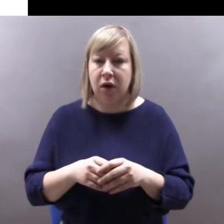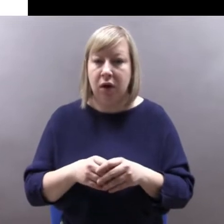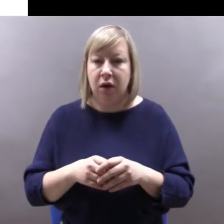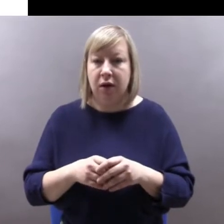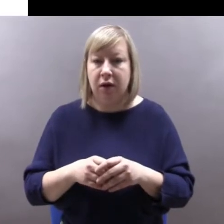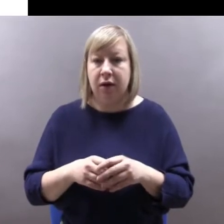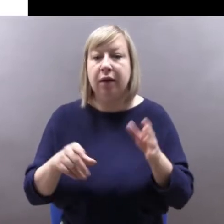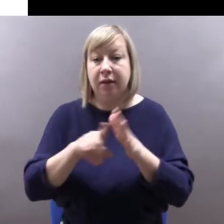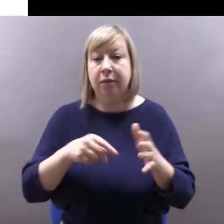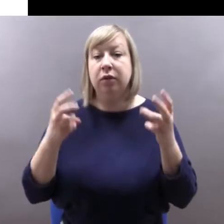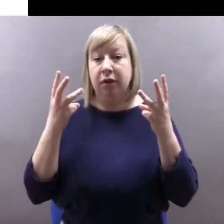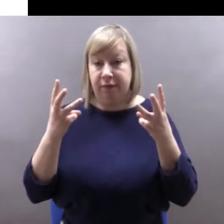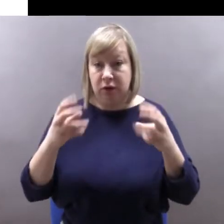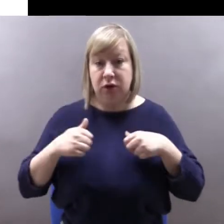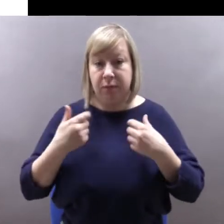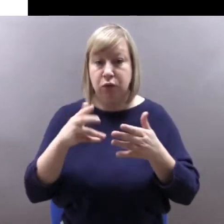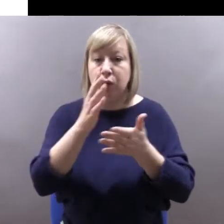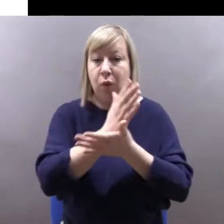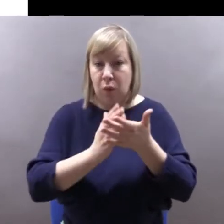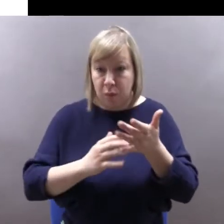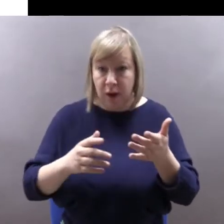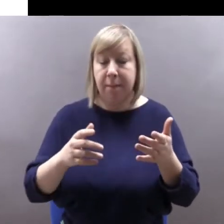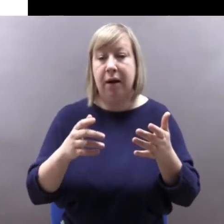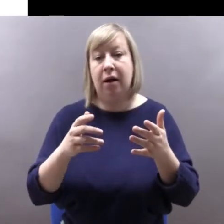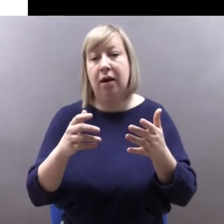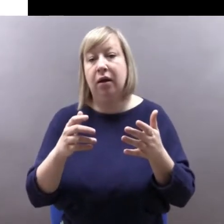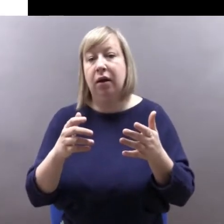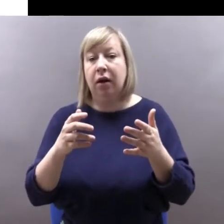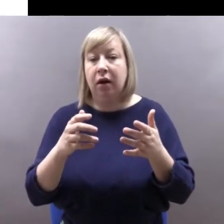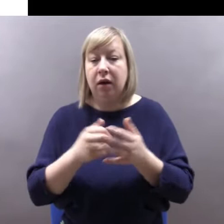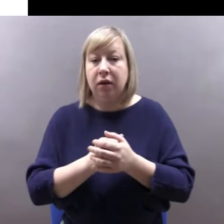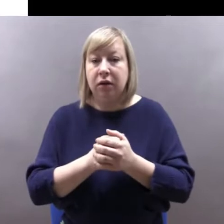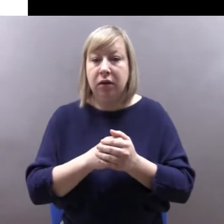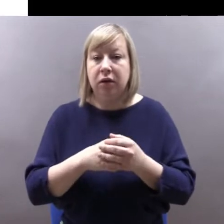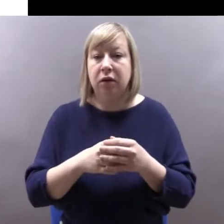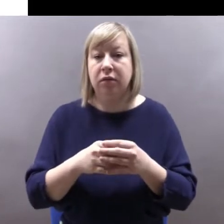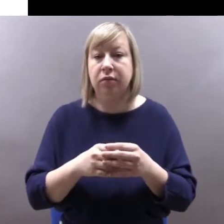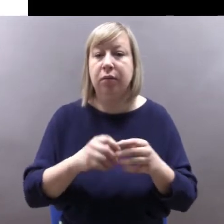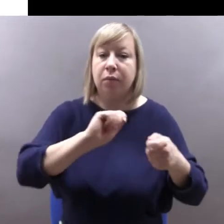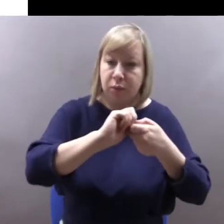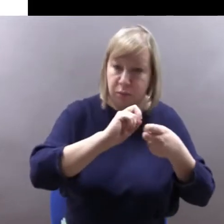i swoje możliwości, mogła zdecydować, którędy jest w stanie się przemieszczać po naszym